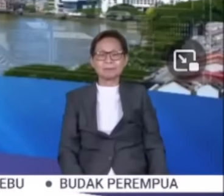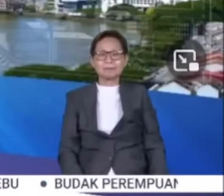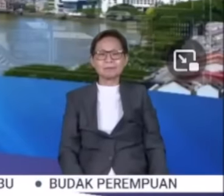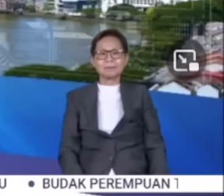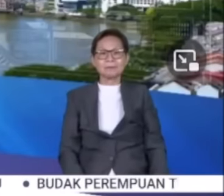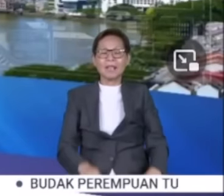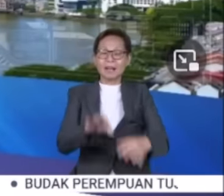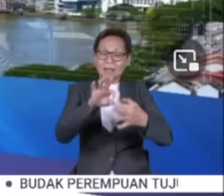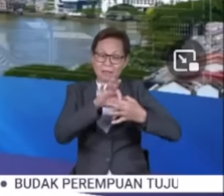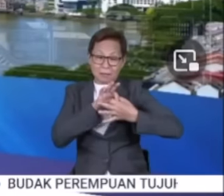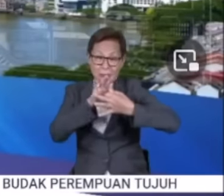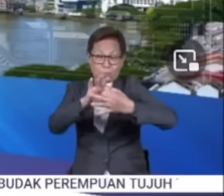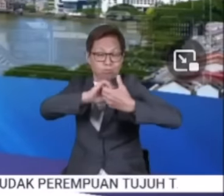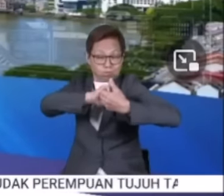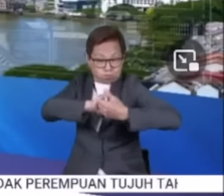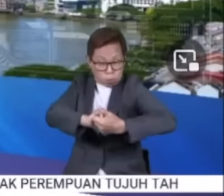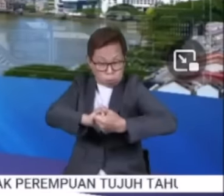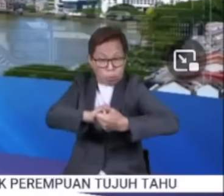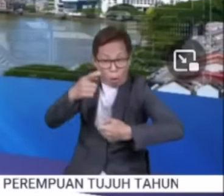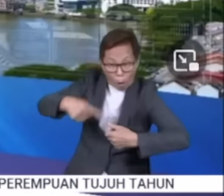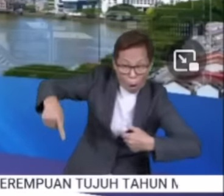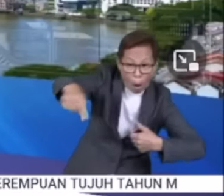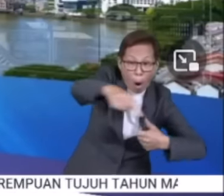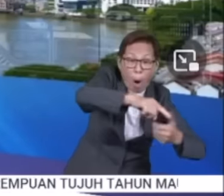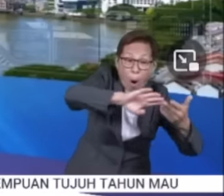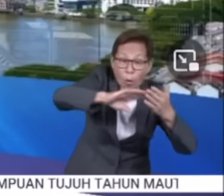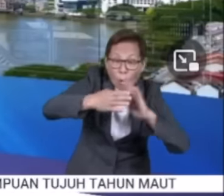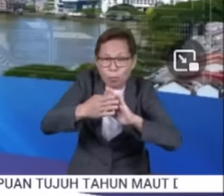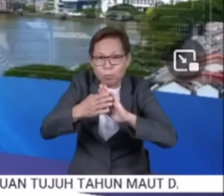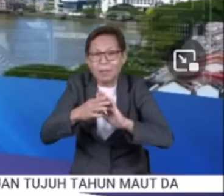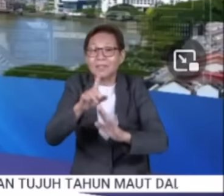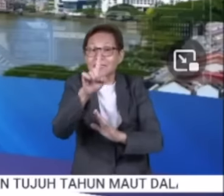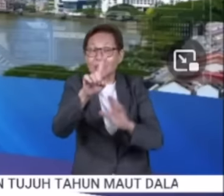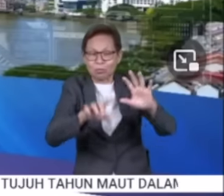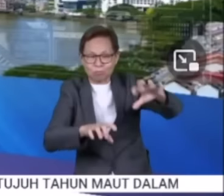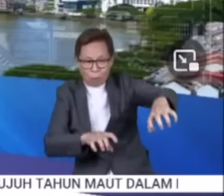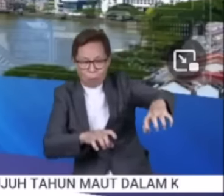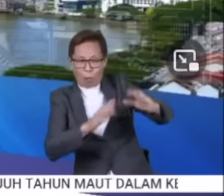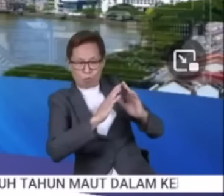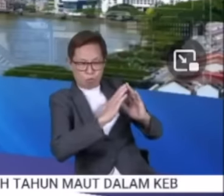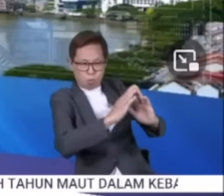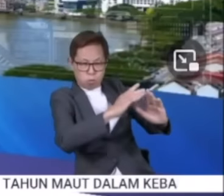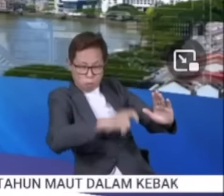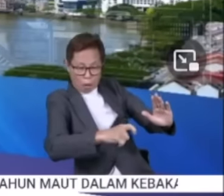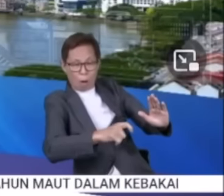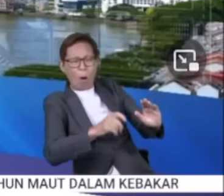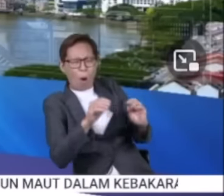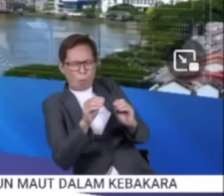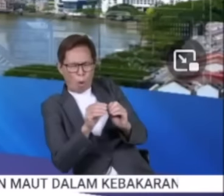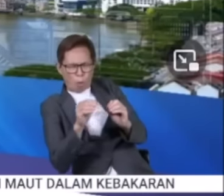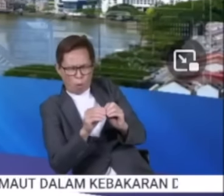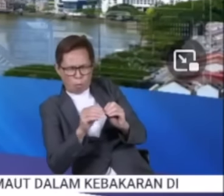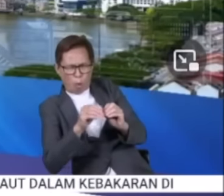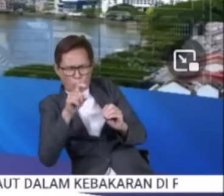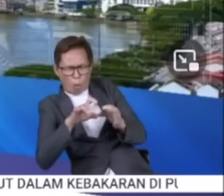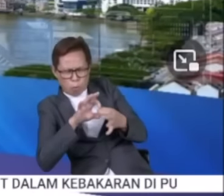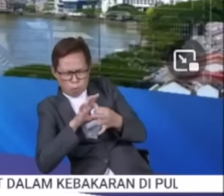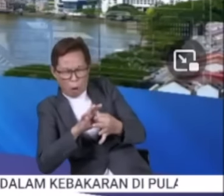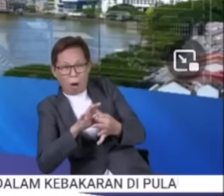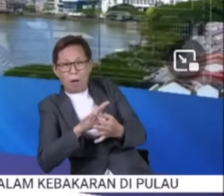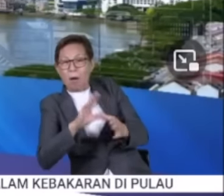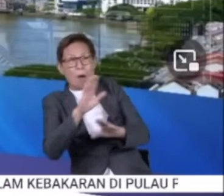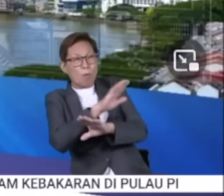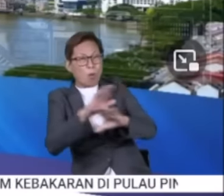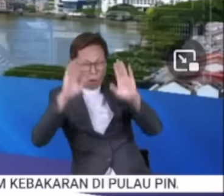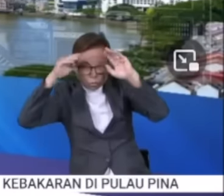Seterusnya, kerjasama yang erat dalam kalangan komuniti di sesuatu kawasan perumahan perlu lebih kerap dan tidak hanya tertumpu